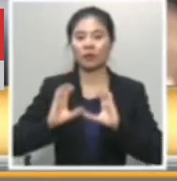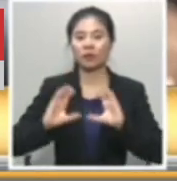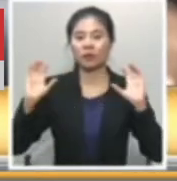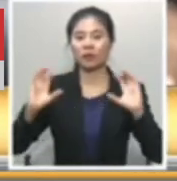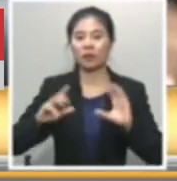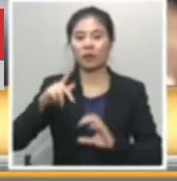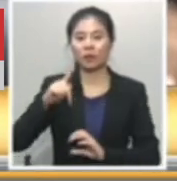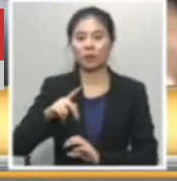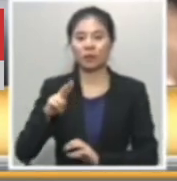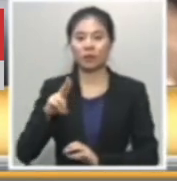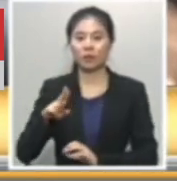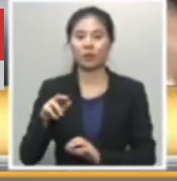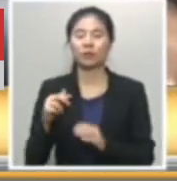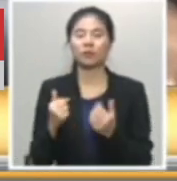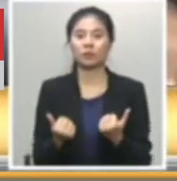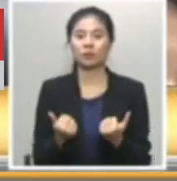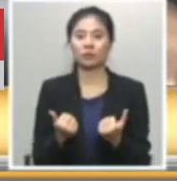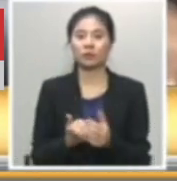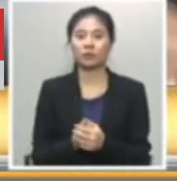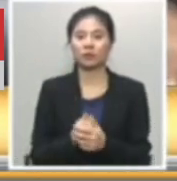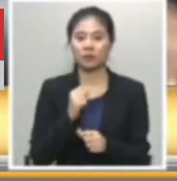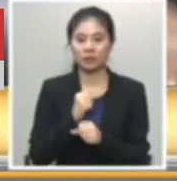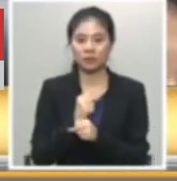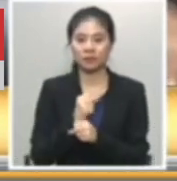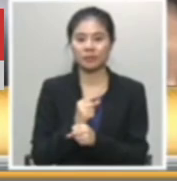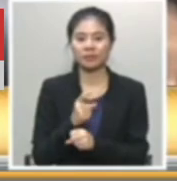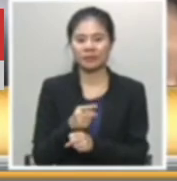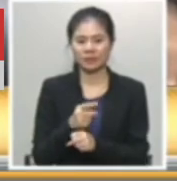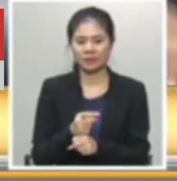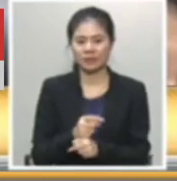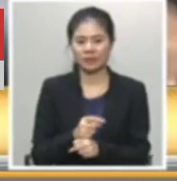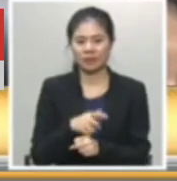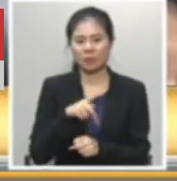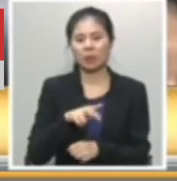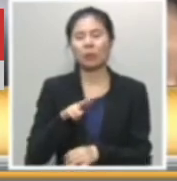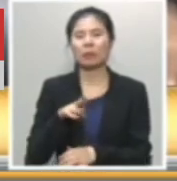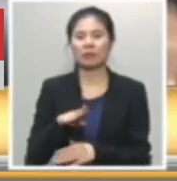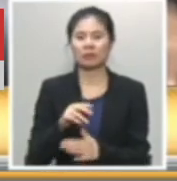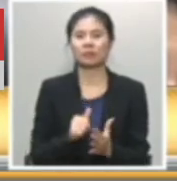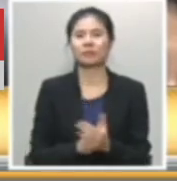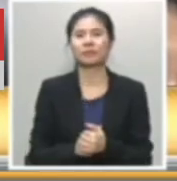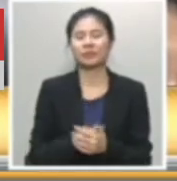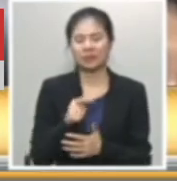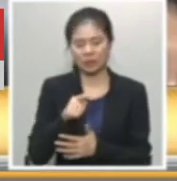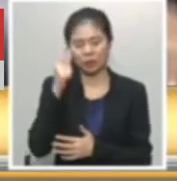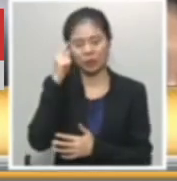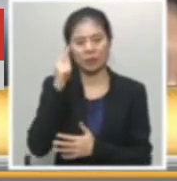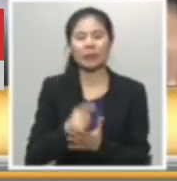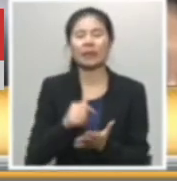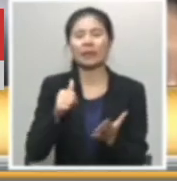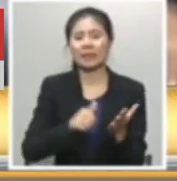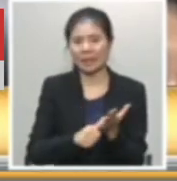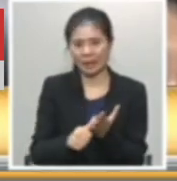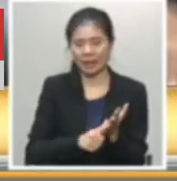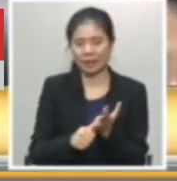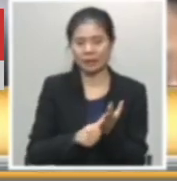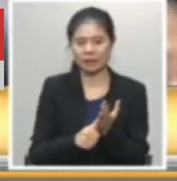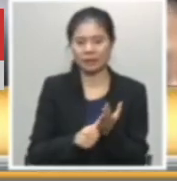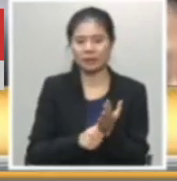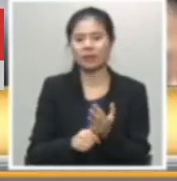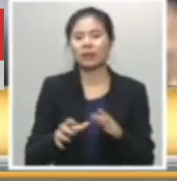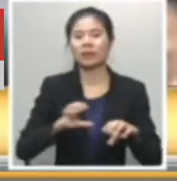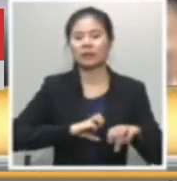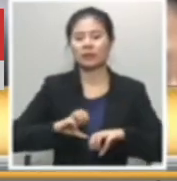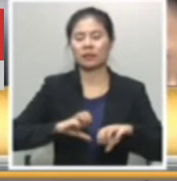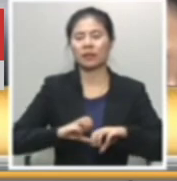นี้เนี่ยมาทางไหนกลับไปทางนั้นเถอะครับกระผมเห็นว่าควรจะต้องเอากลับไปจัดส